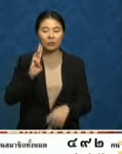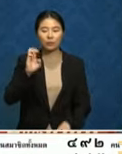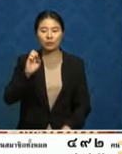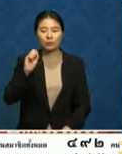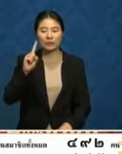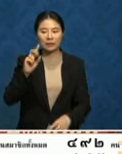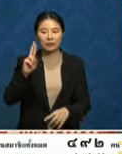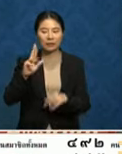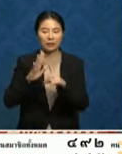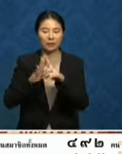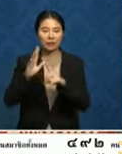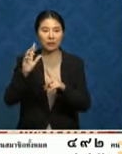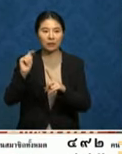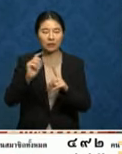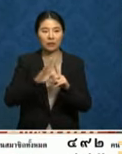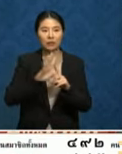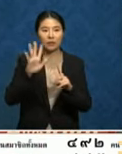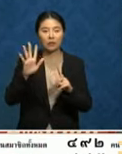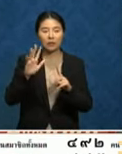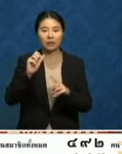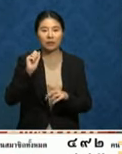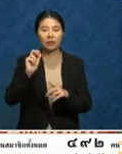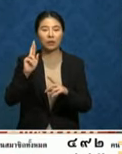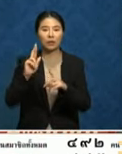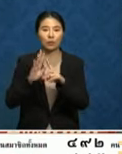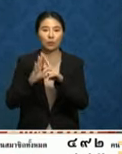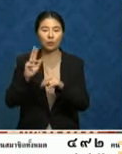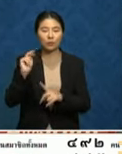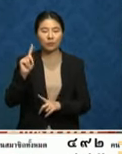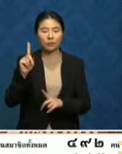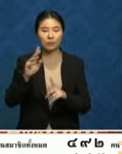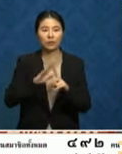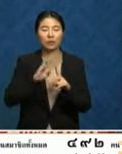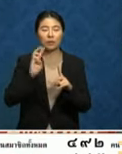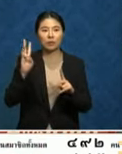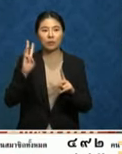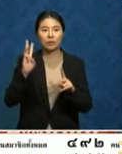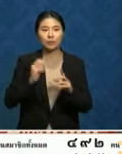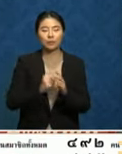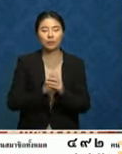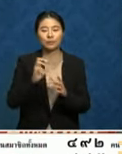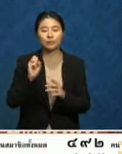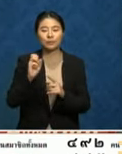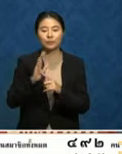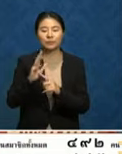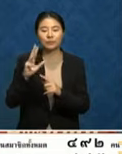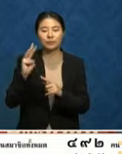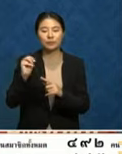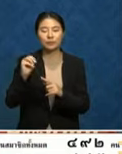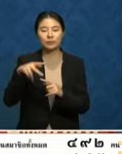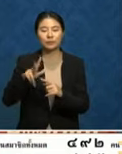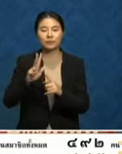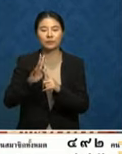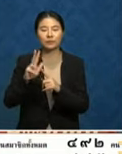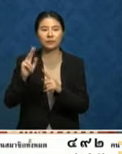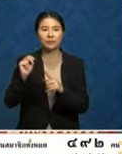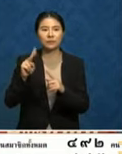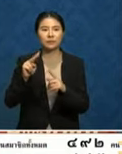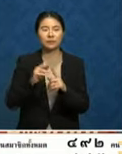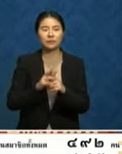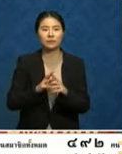สวัสดิวร 5อรุณีสันทิต 6สัมภาษณ์คำผุยและ 7ที่วัด